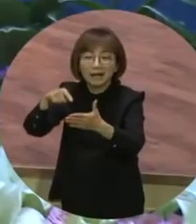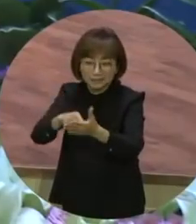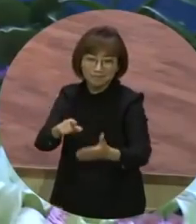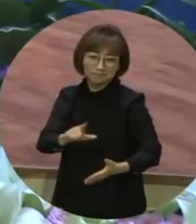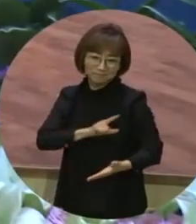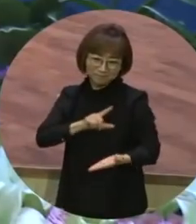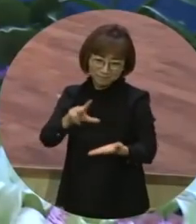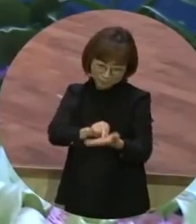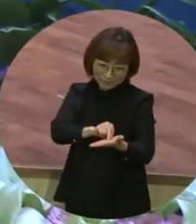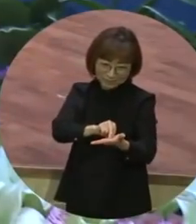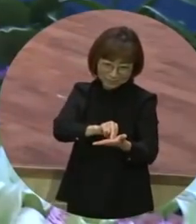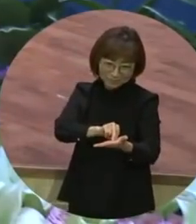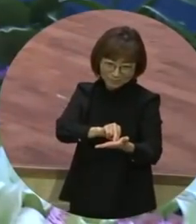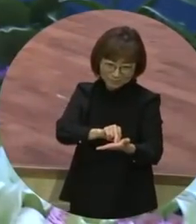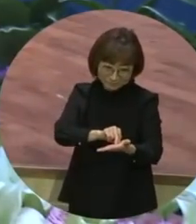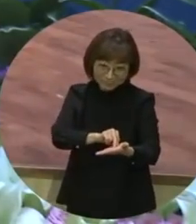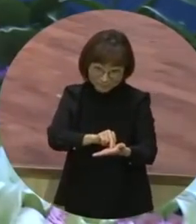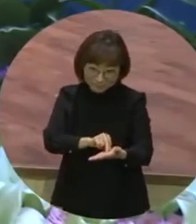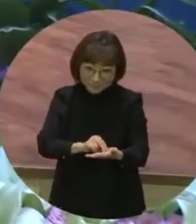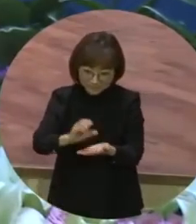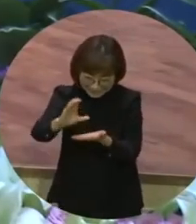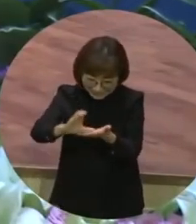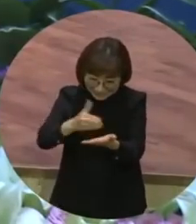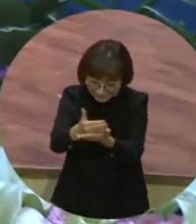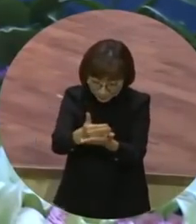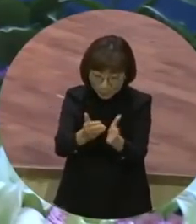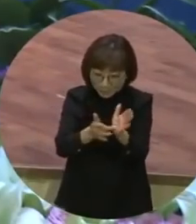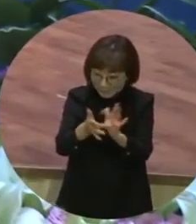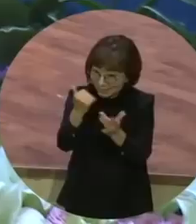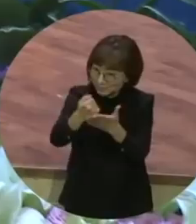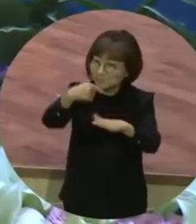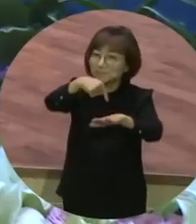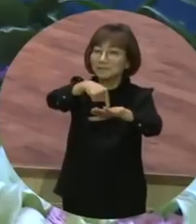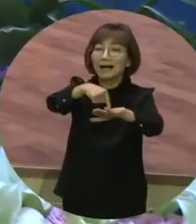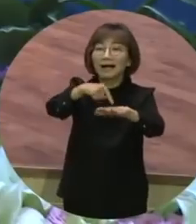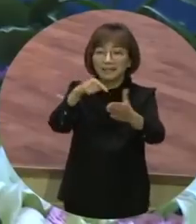어떤 다른 동기 목적이 아니에요. 그리스도 예수의 마음.